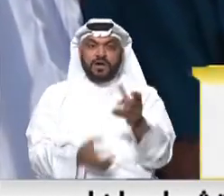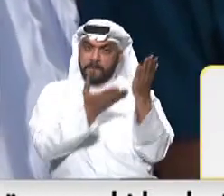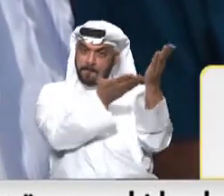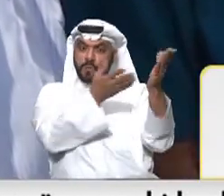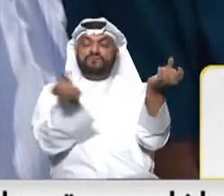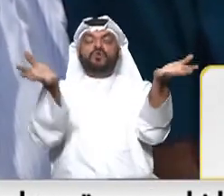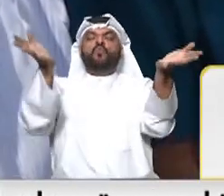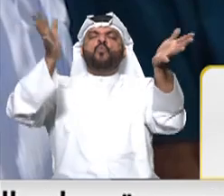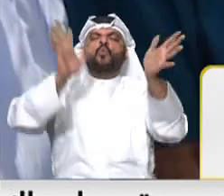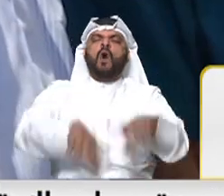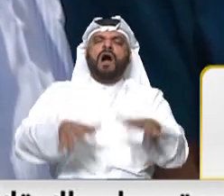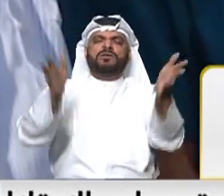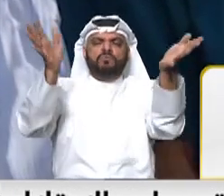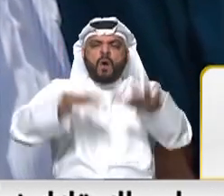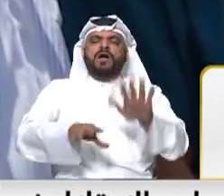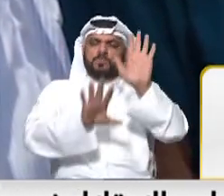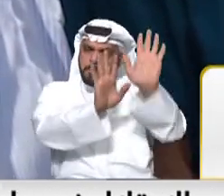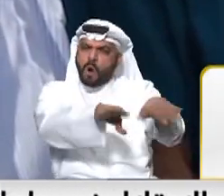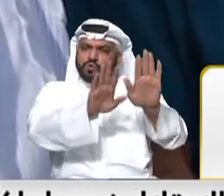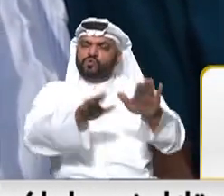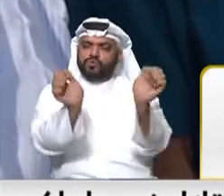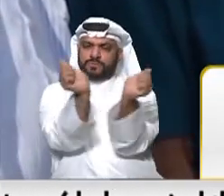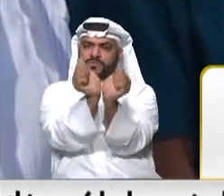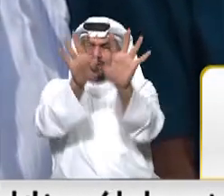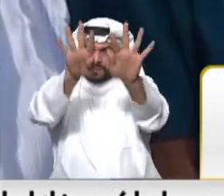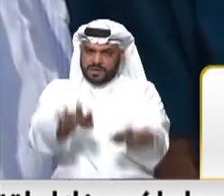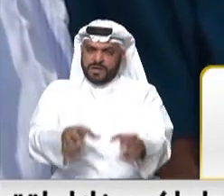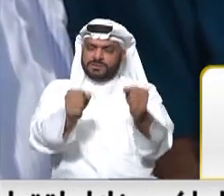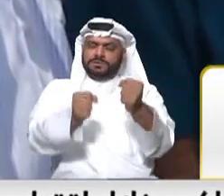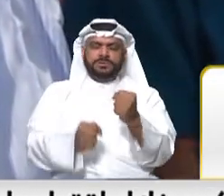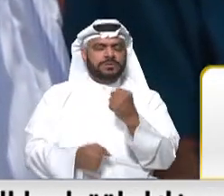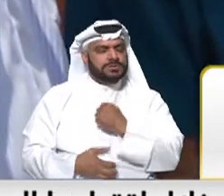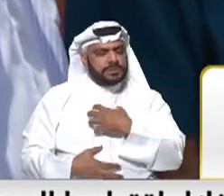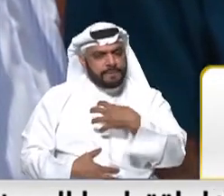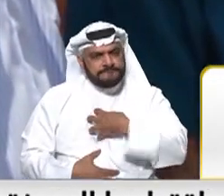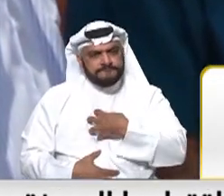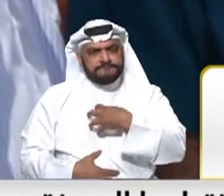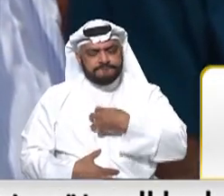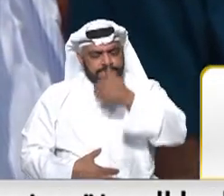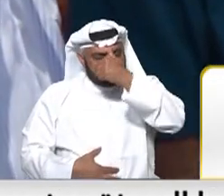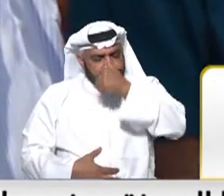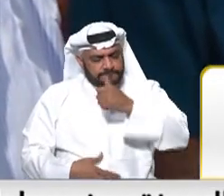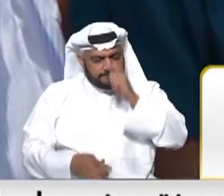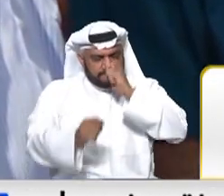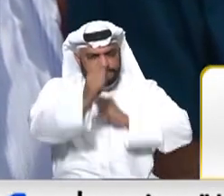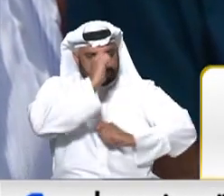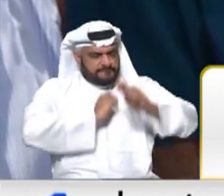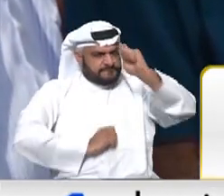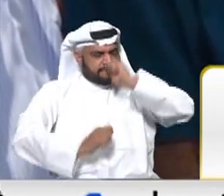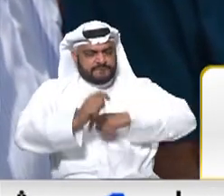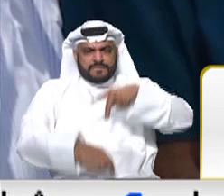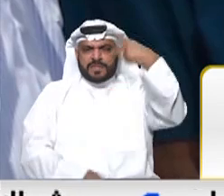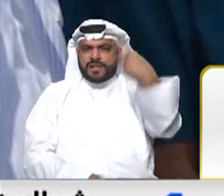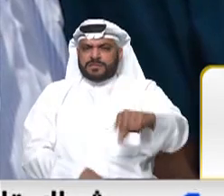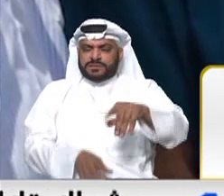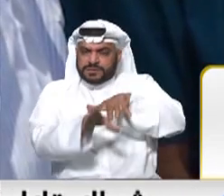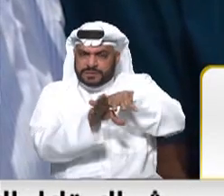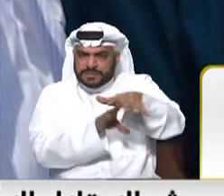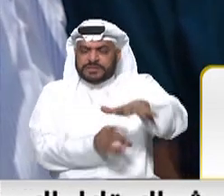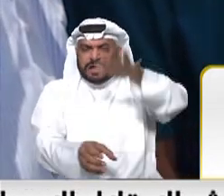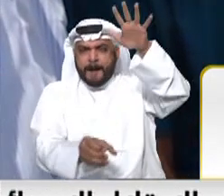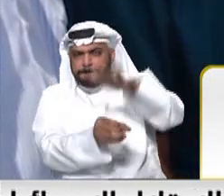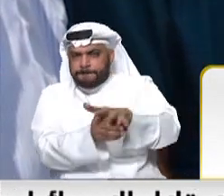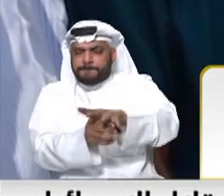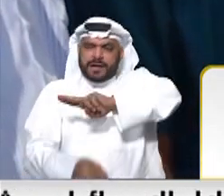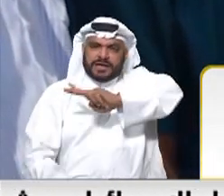كثر، عشرات الآلاف من الأسرى يعيشوا الأمرين، يذوقوا من العذاب النفسي والجسدي ما لم يذقه أي أسير فلسطيني